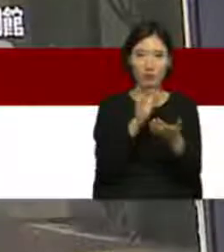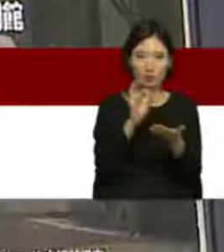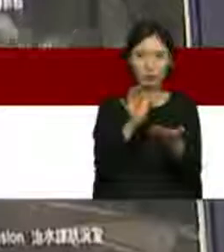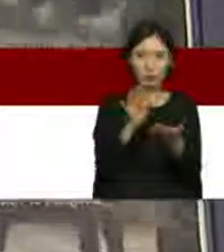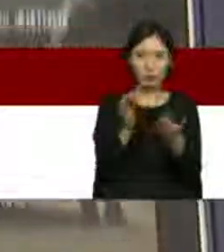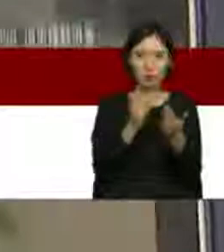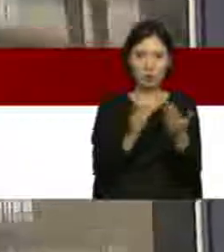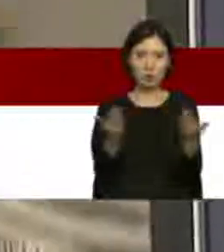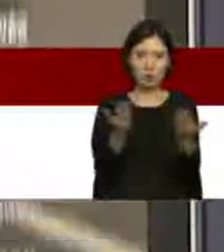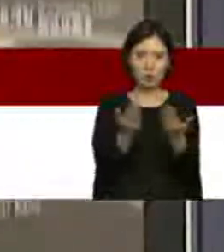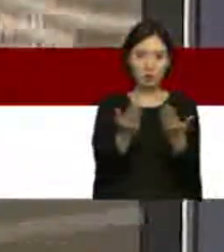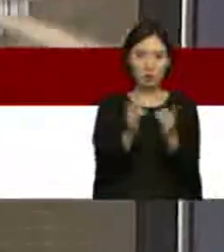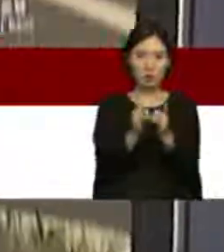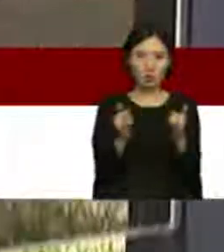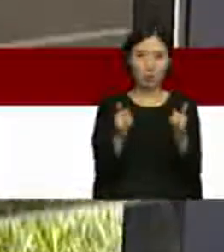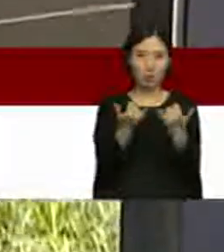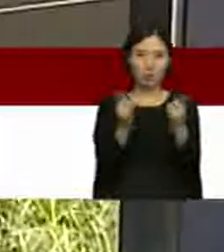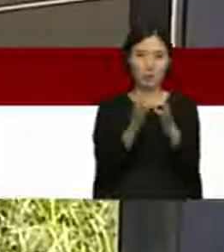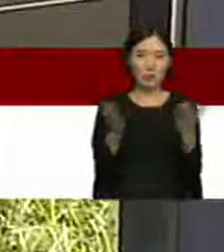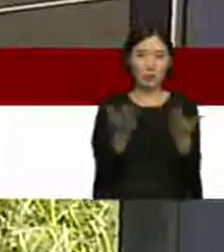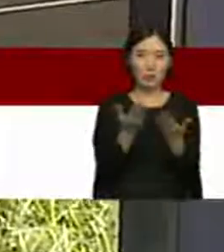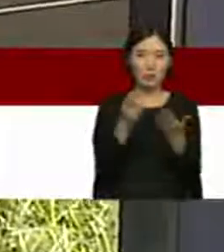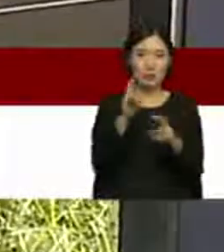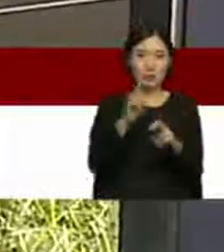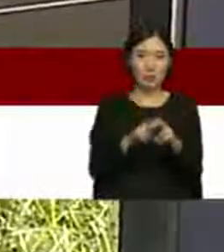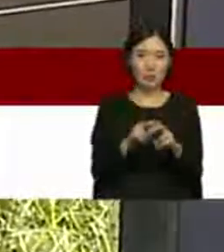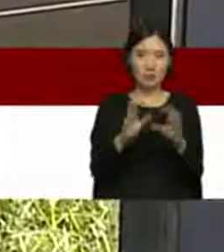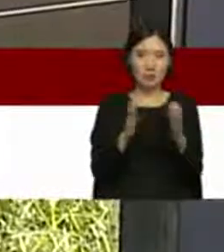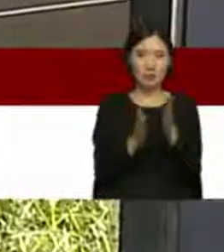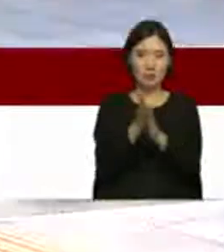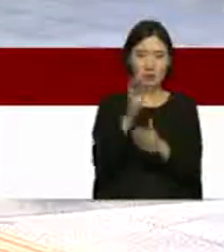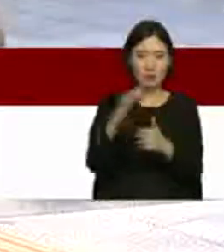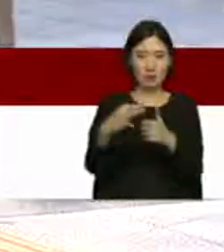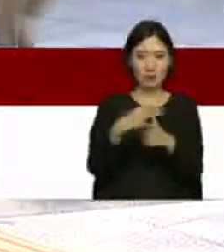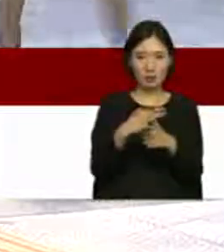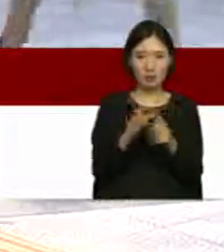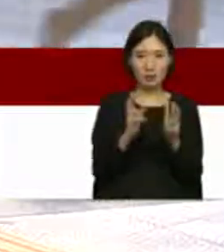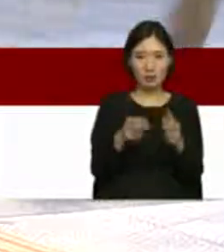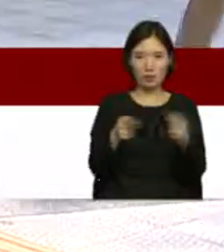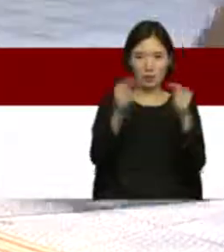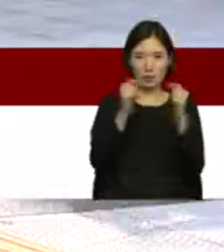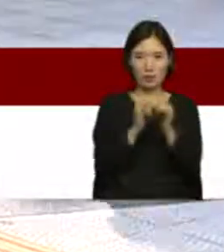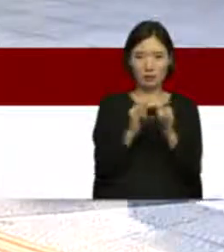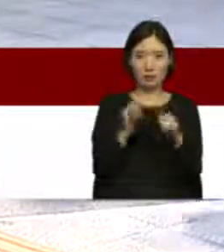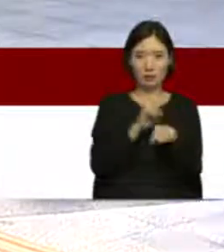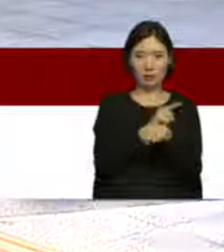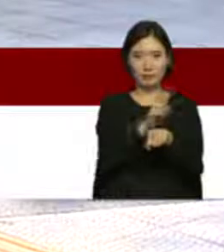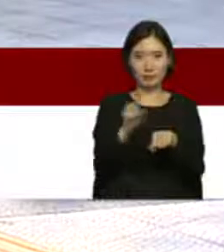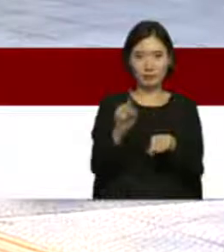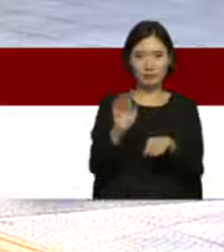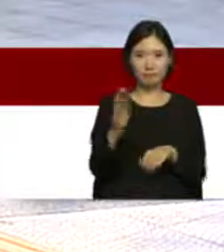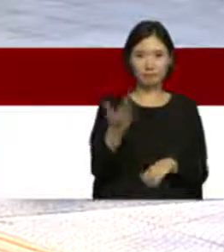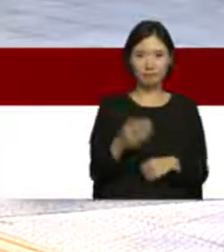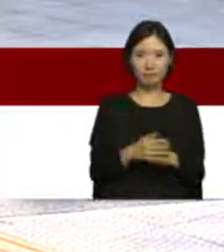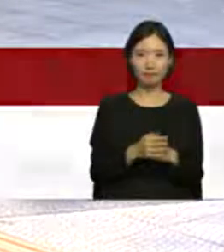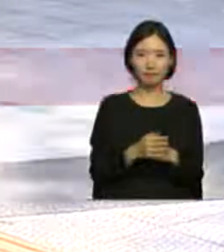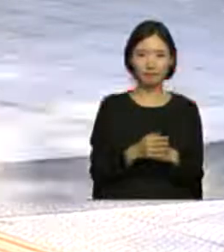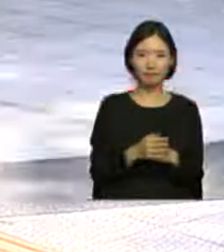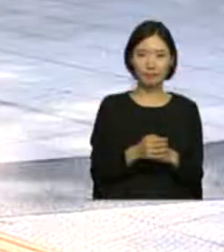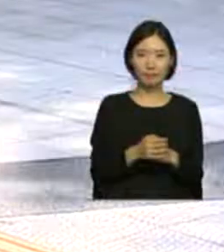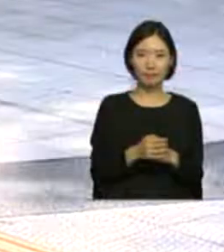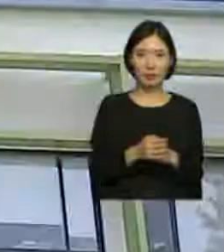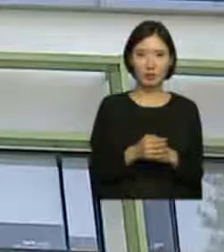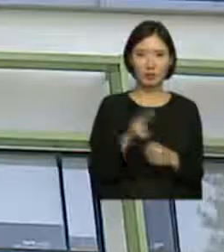공공근로 지역공동체 일자리 등 국비 나 11일 지원받는 사업에 참여 자는 제외 됩니다 강남구는